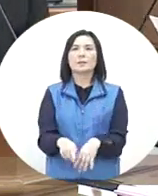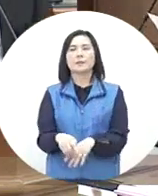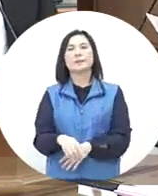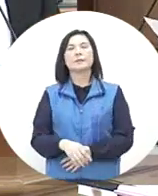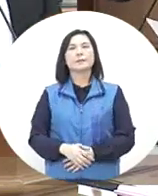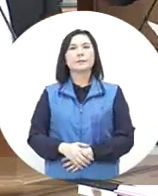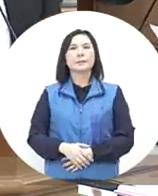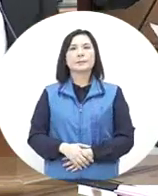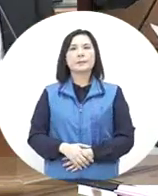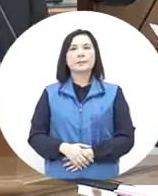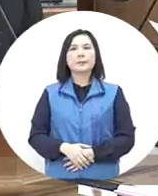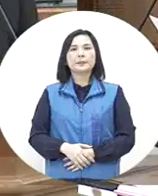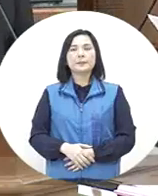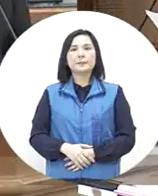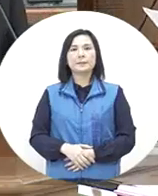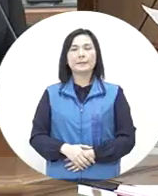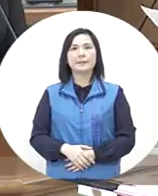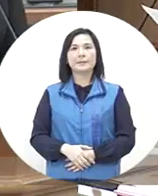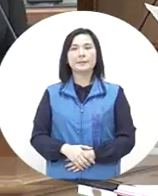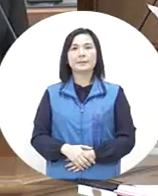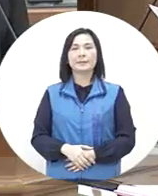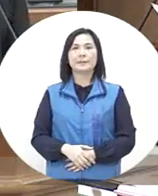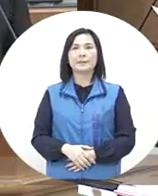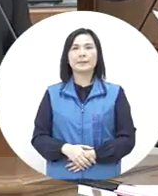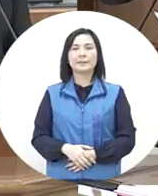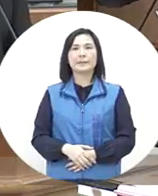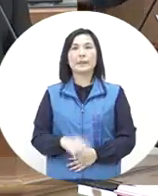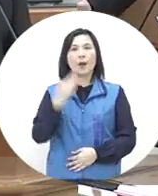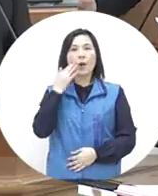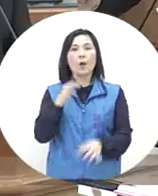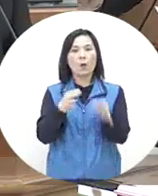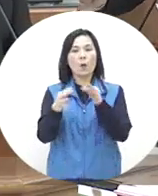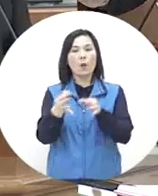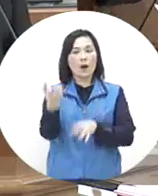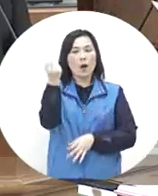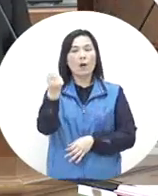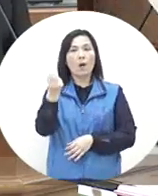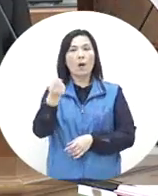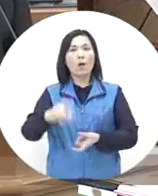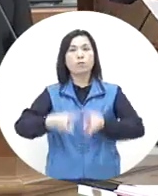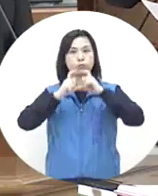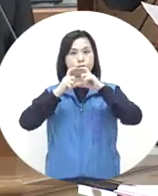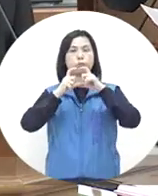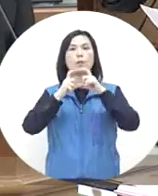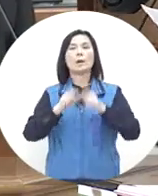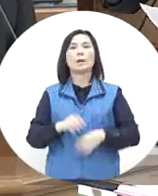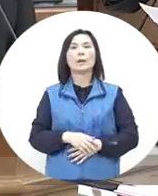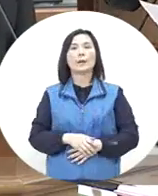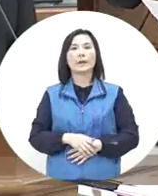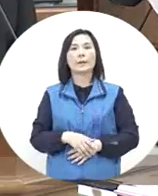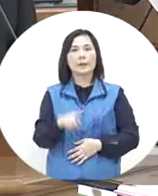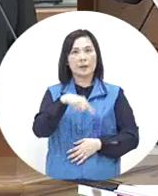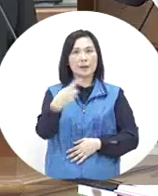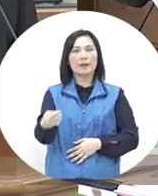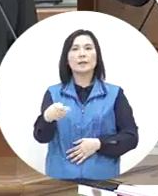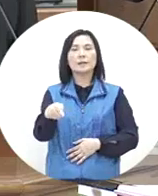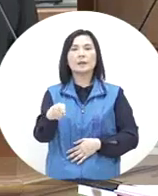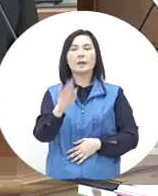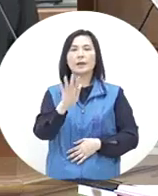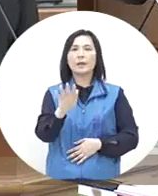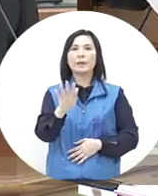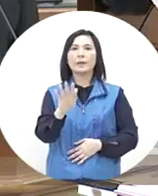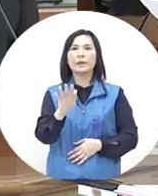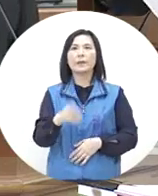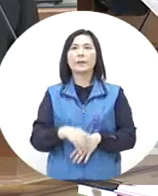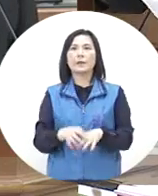那其实如果你要抢回，要把经营权拿回来哈，那。接下来其实还有关于这个